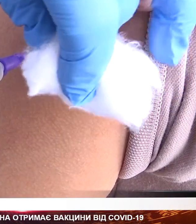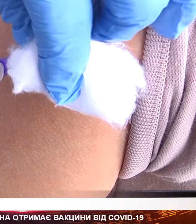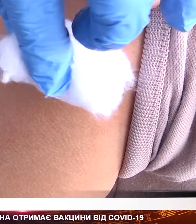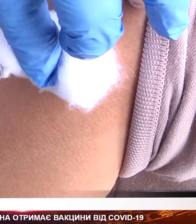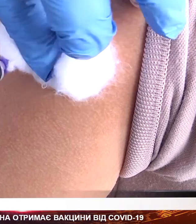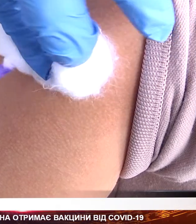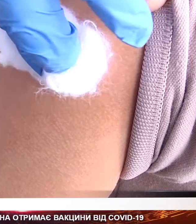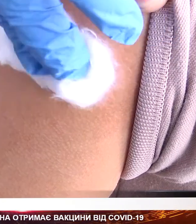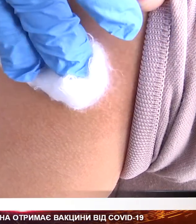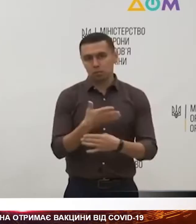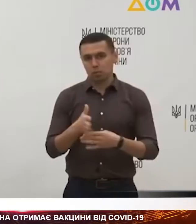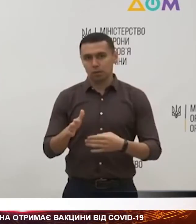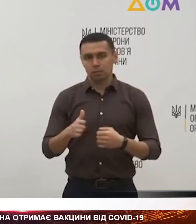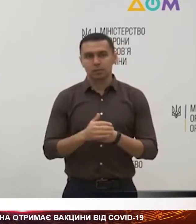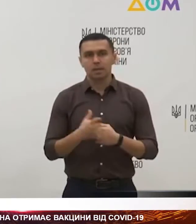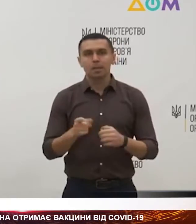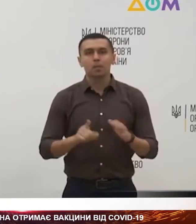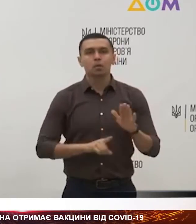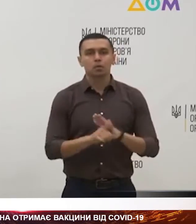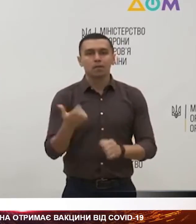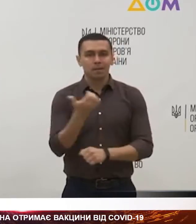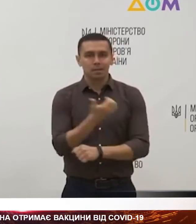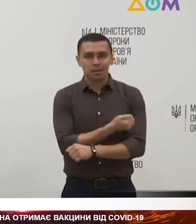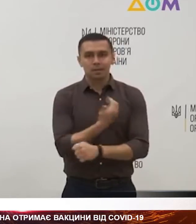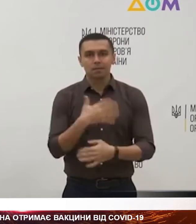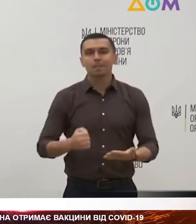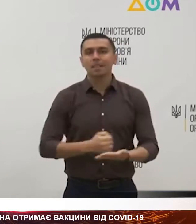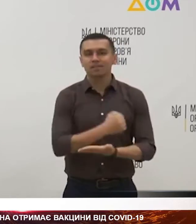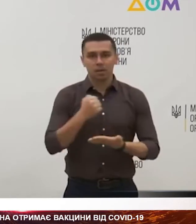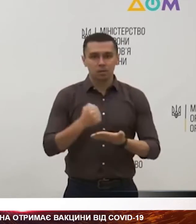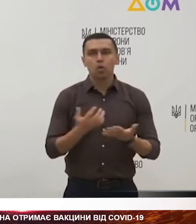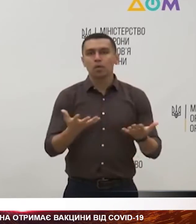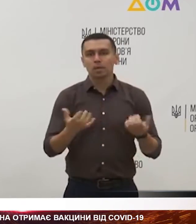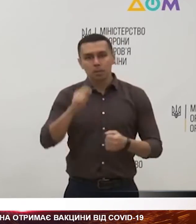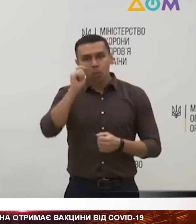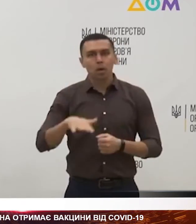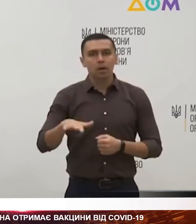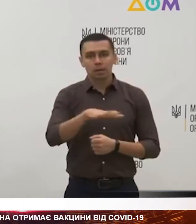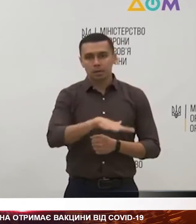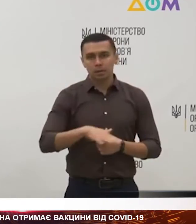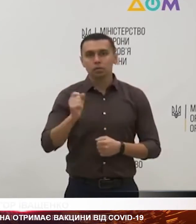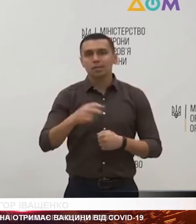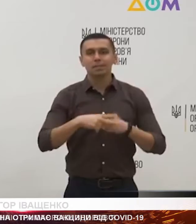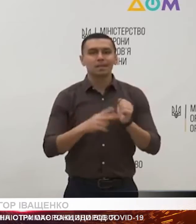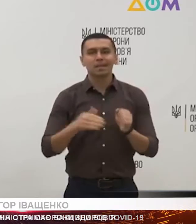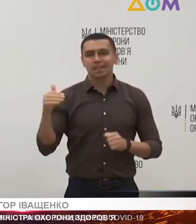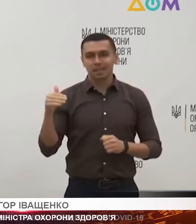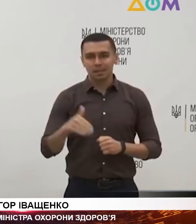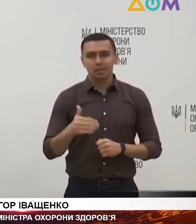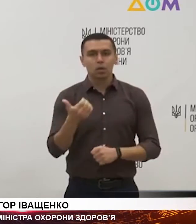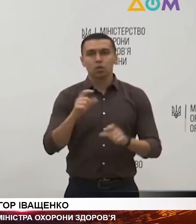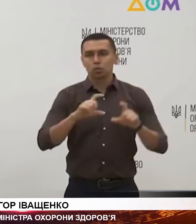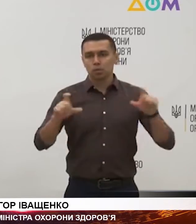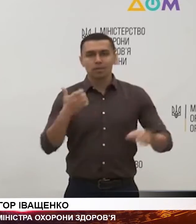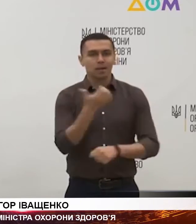межах першої хвилі розподілу. Для початку вакцинації вже підтверджено отримання України 117 тисяч доз